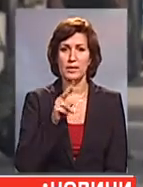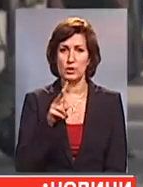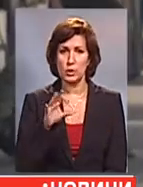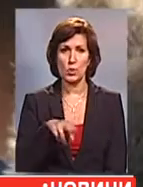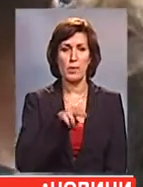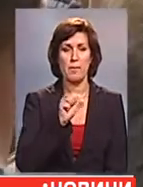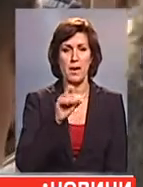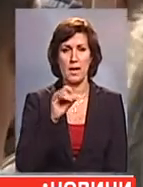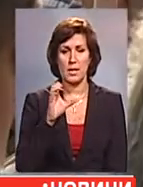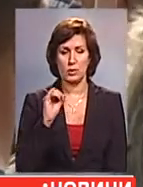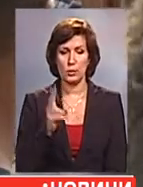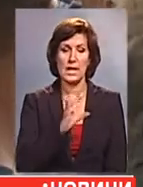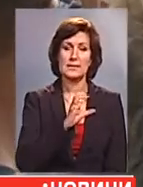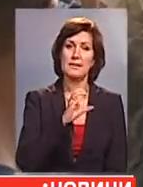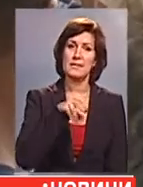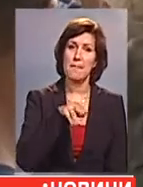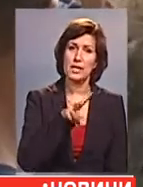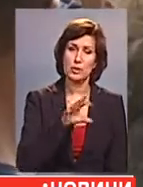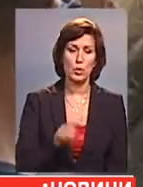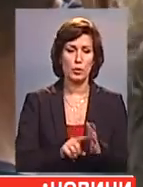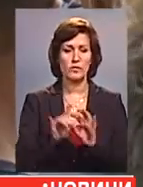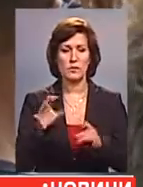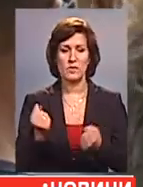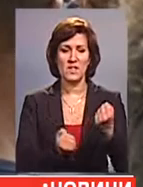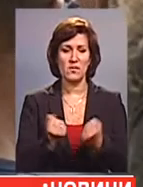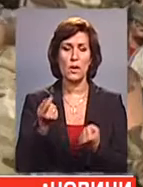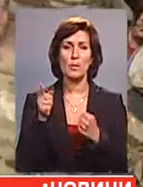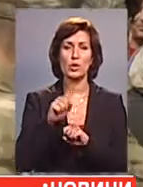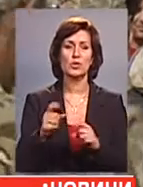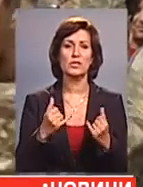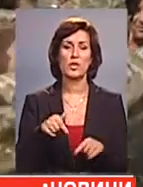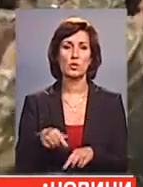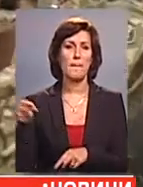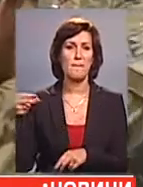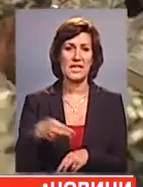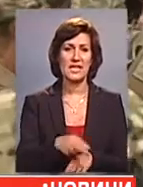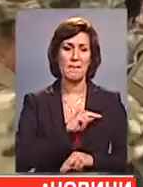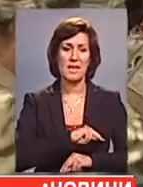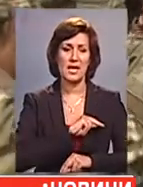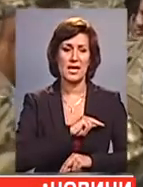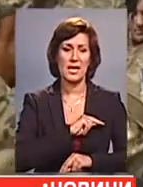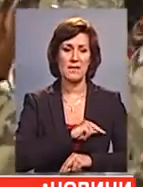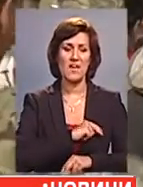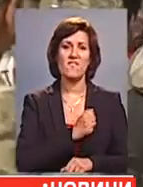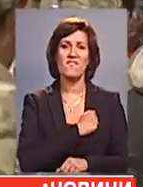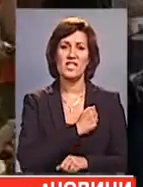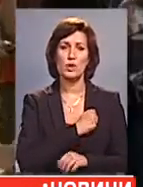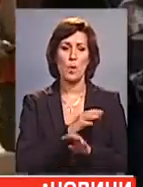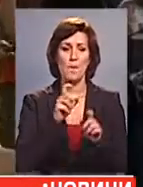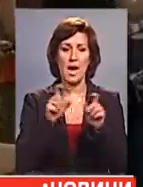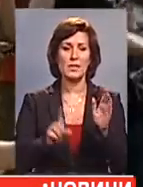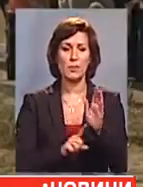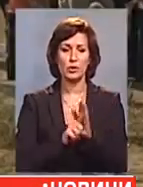та Володимир Парасюк. Семен Семенченко почав розповідати водіям про те, що зараз сюди приїде працівник військкомату і